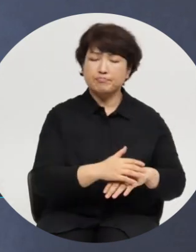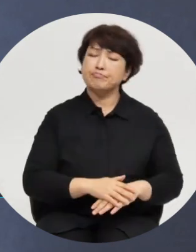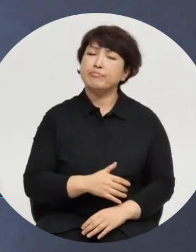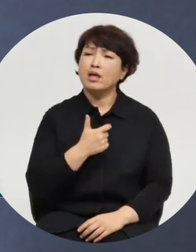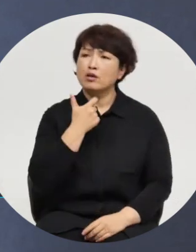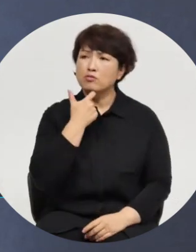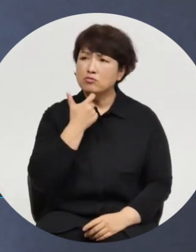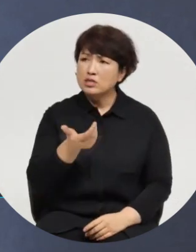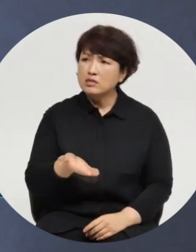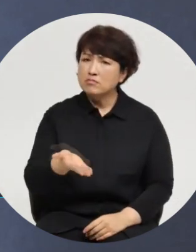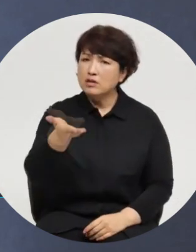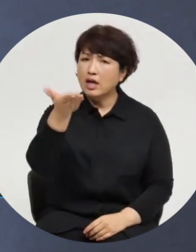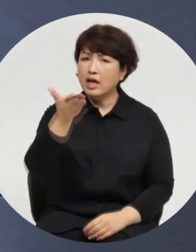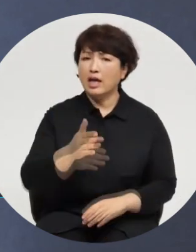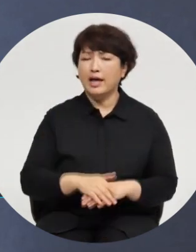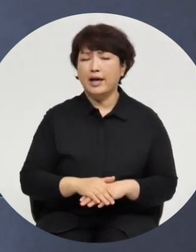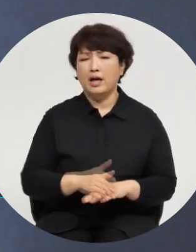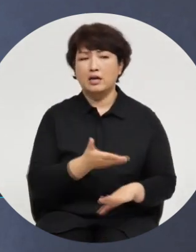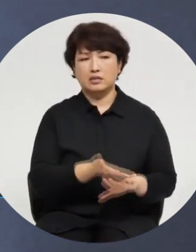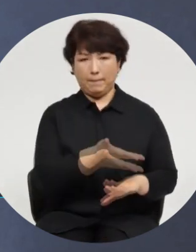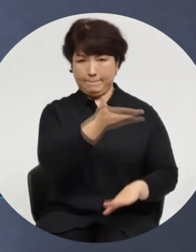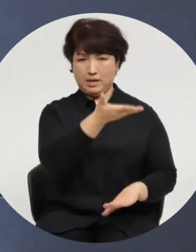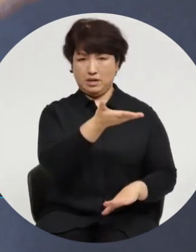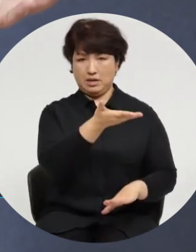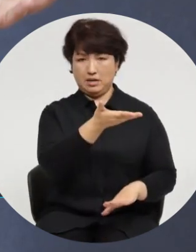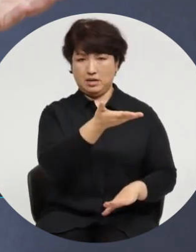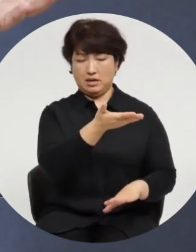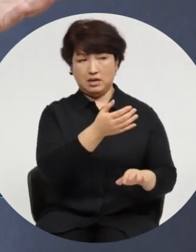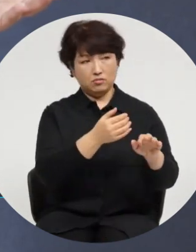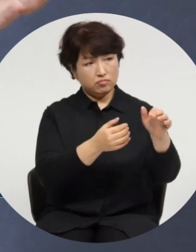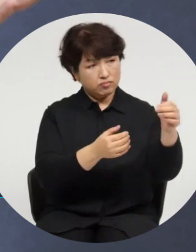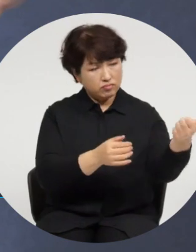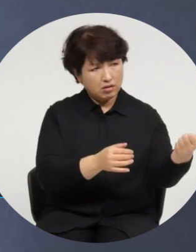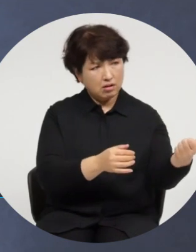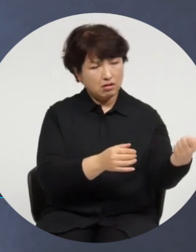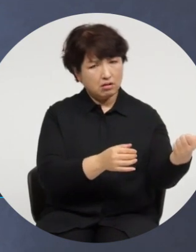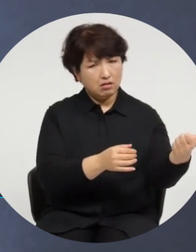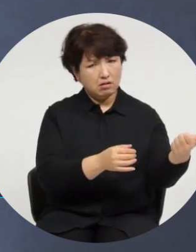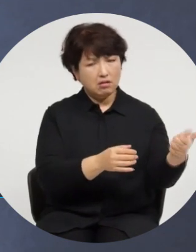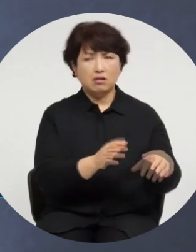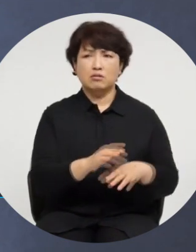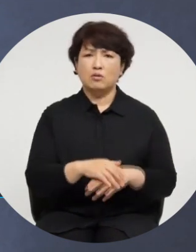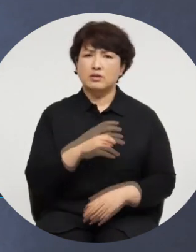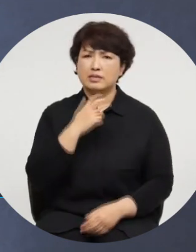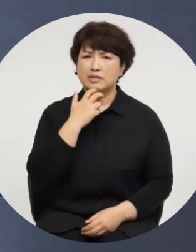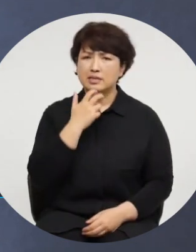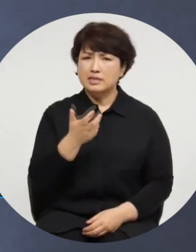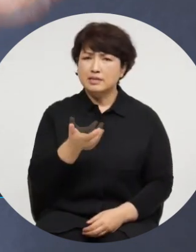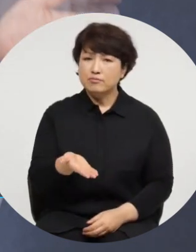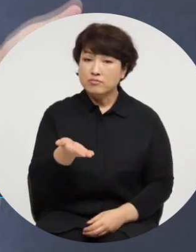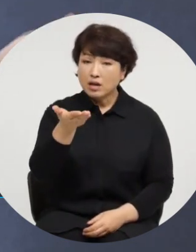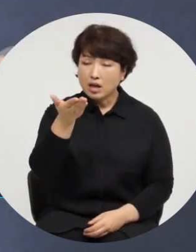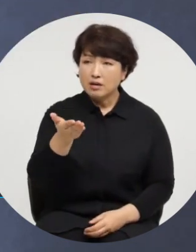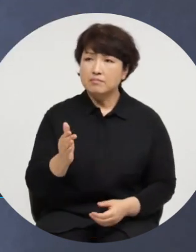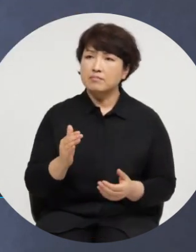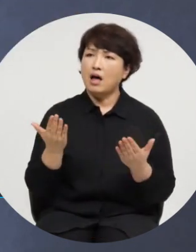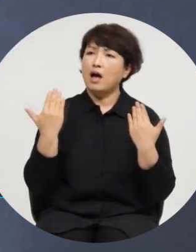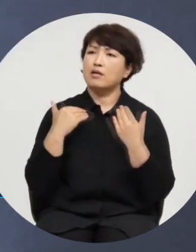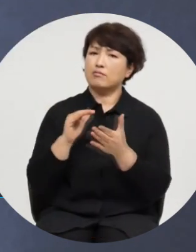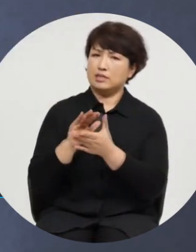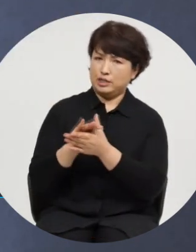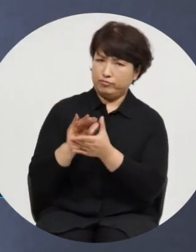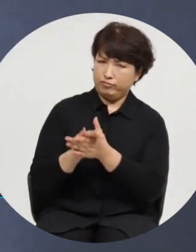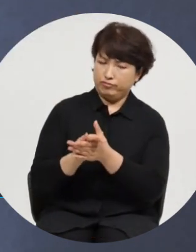60을 넘어가면 은 자 어때요 선배들 죽는거 보게 됐고 72 넘어가 머는 자 아